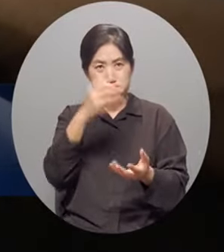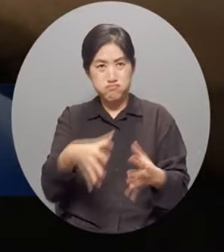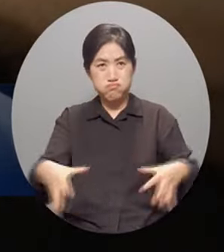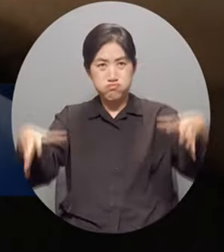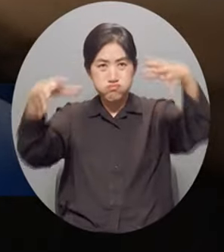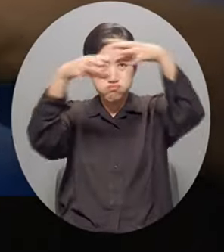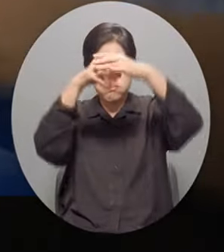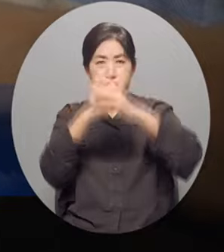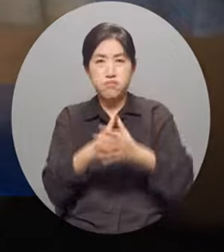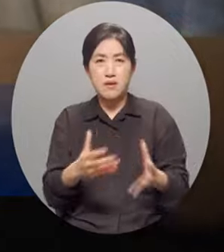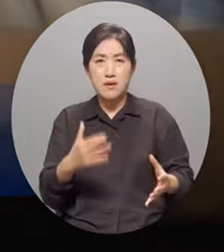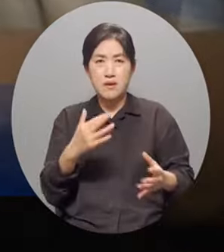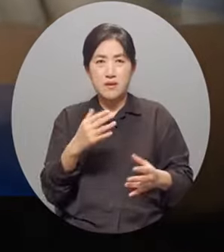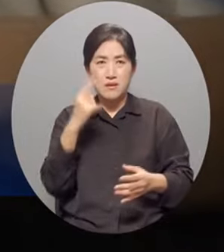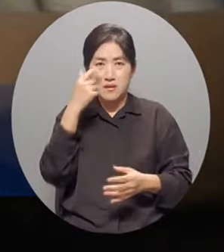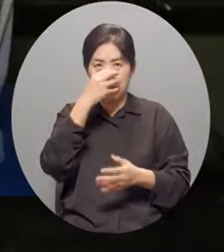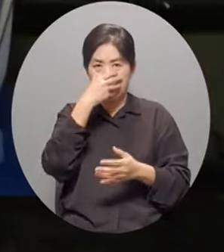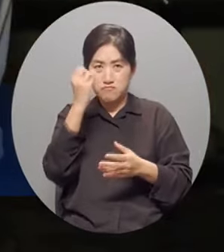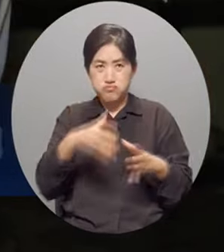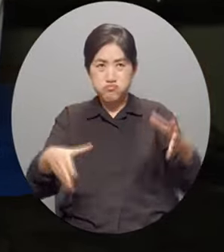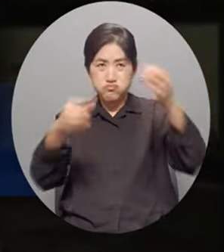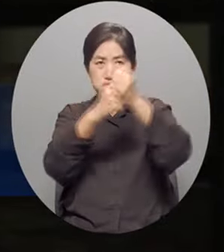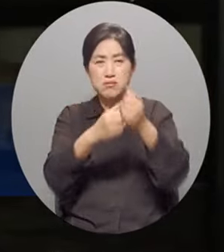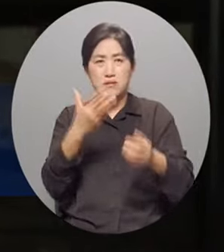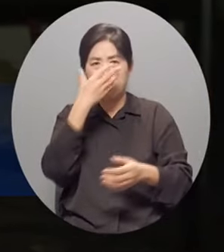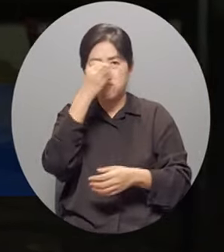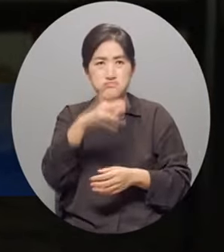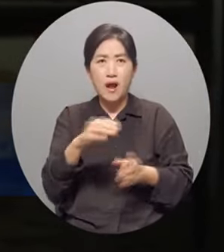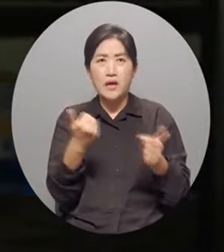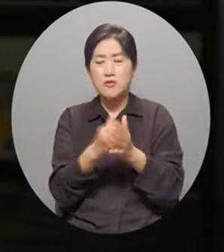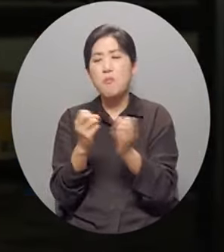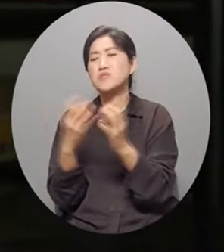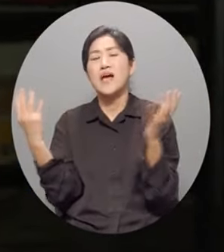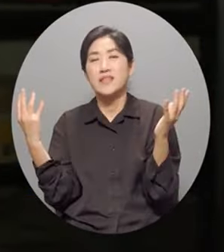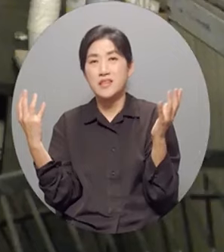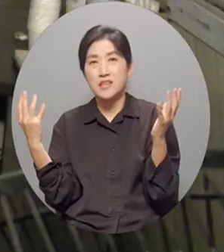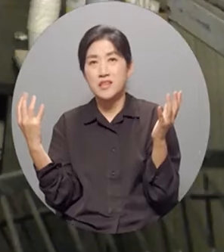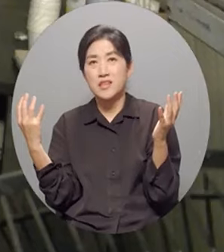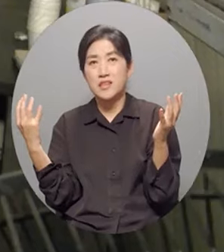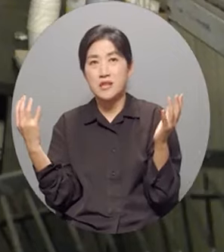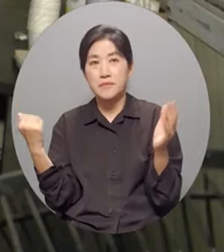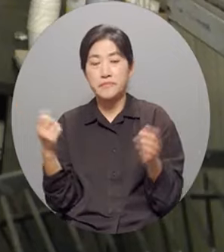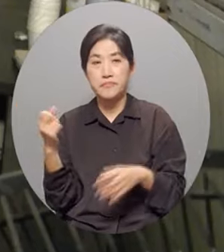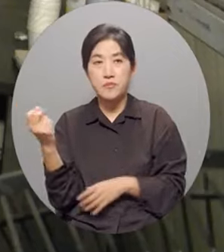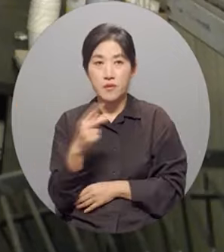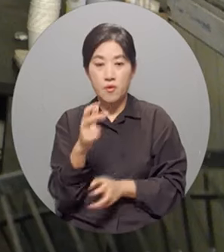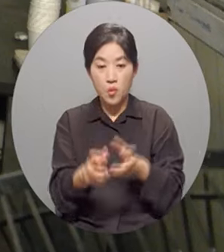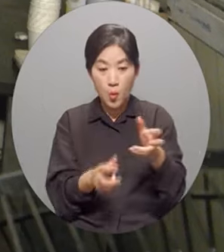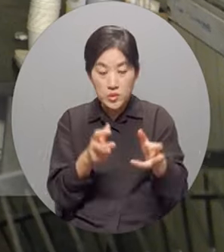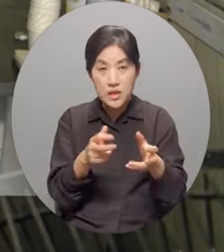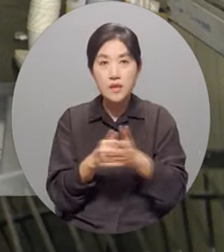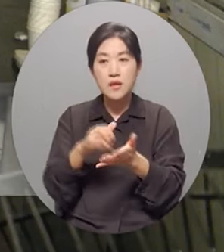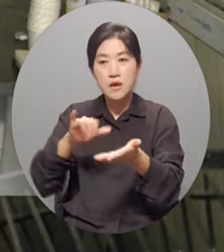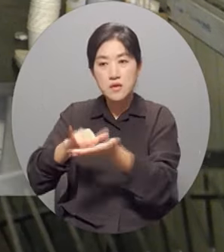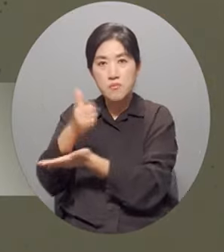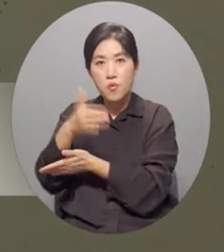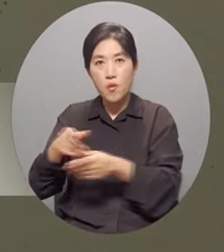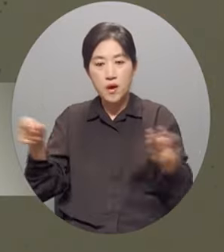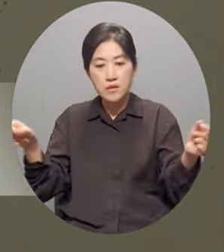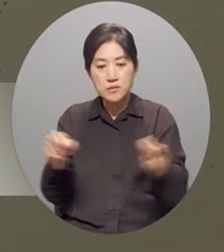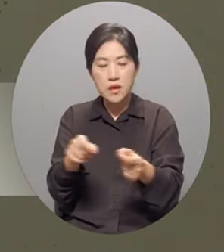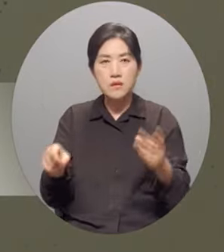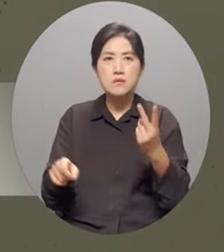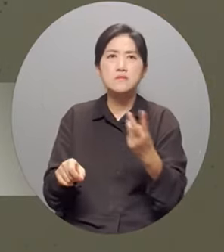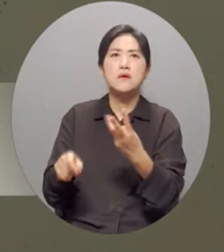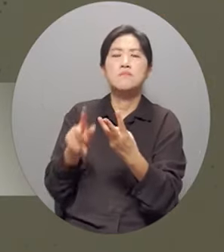이게 오물풍선이, 이건 오물이 아니에요, 이거는. 이건 폭탄이에요, 이거. 게다가 공장과 김포공항 사이 거리는 불과